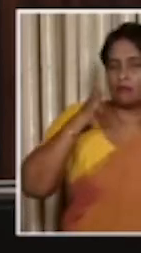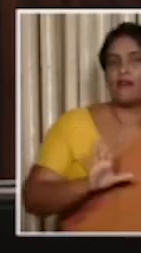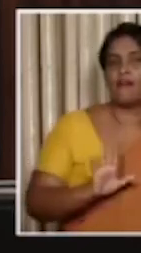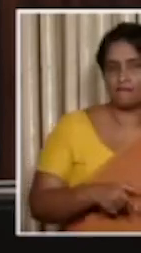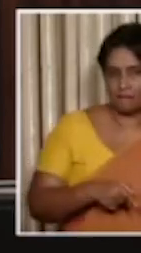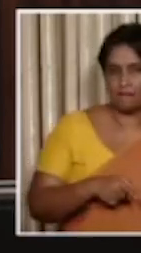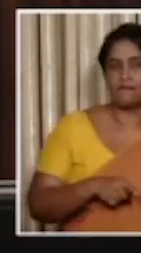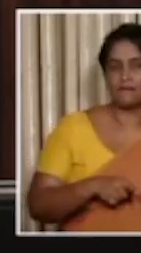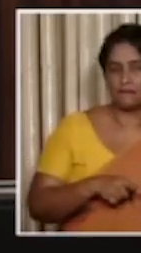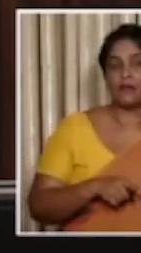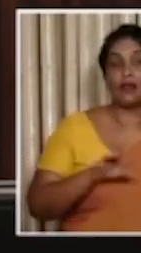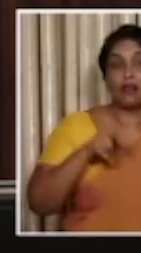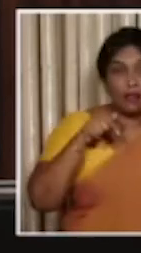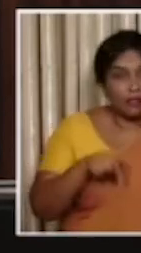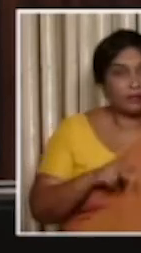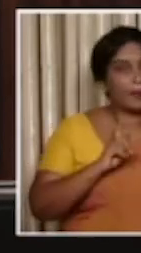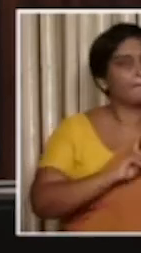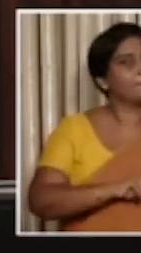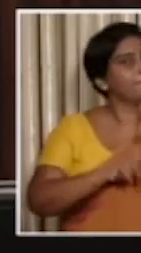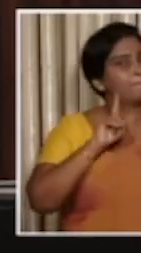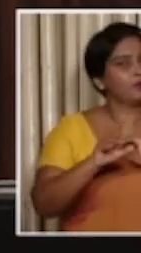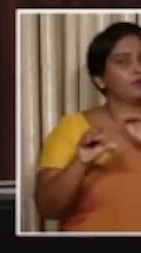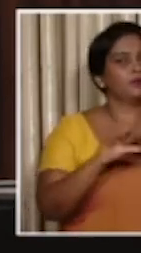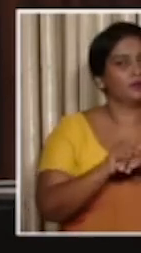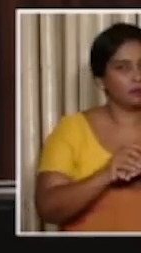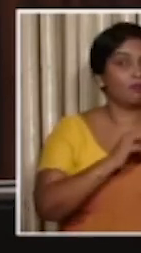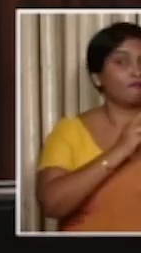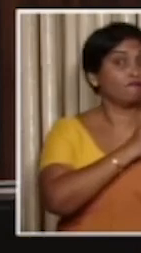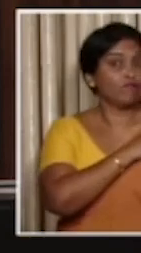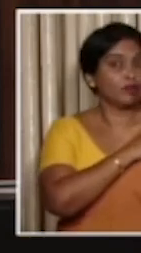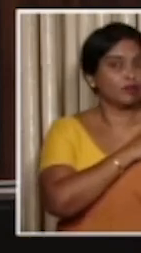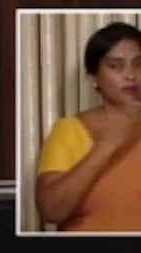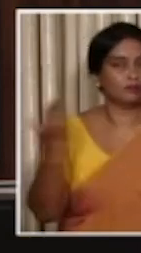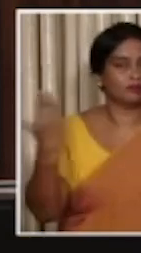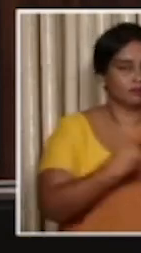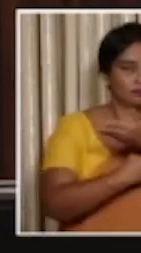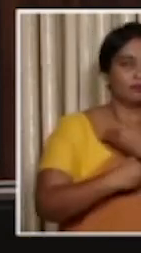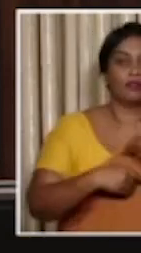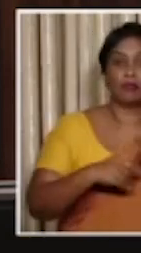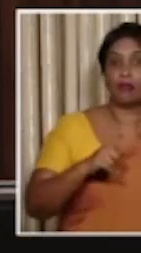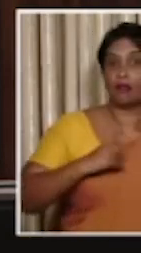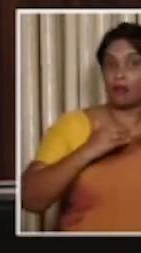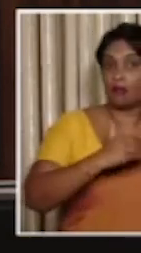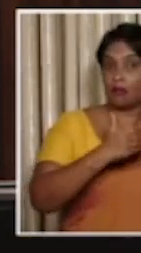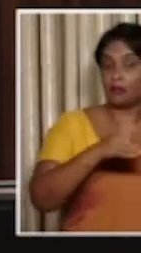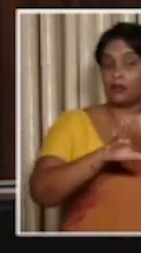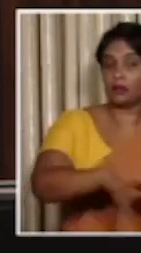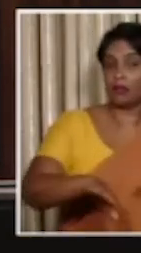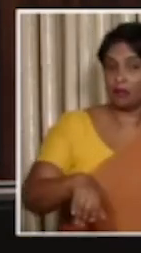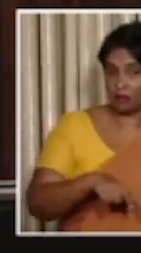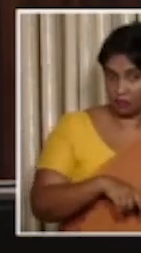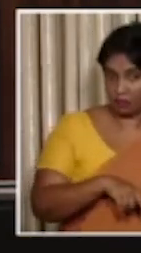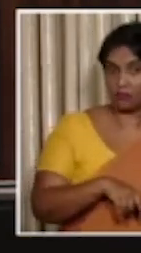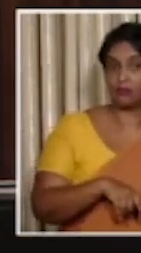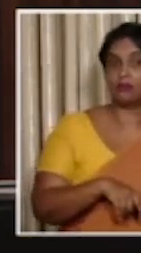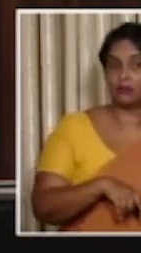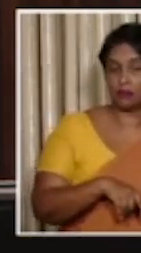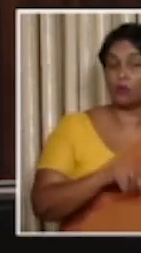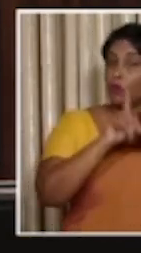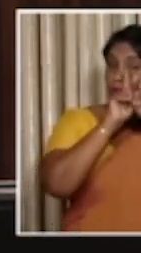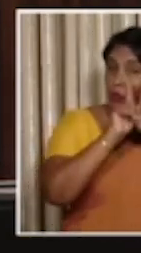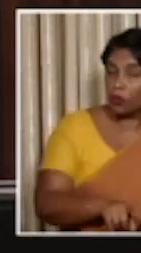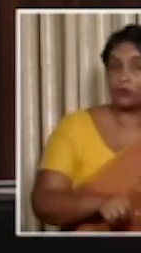තිබෙනවා. අද මේ පාර්ලිමේන්තුව නියෝජනය කරන අපේ වගකීම තමයි අපේ අනාගත දරු පරම්පරාවට